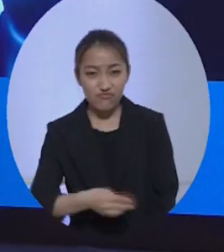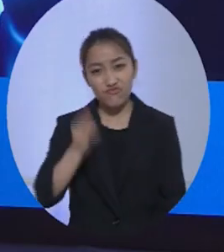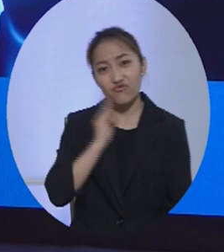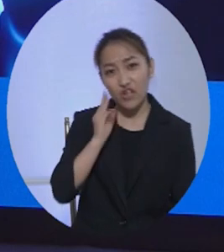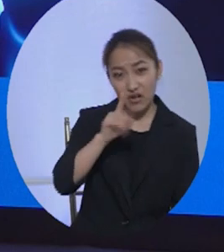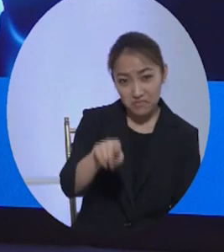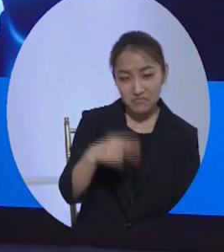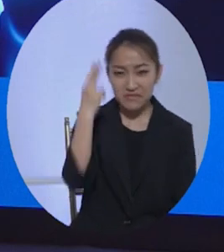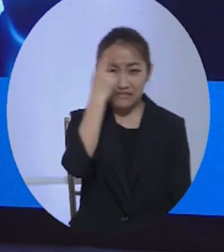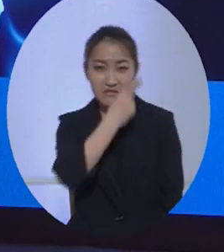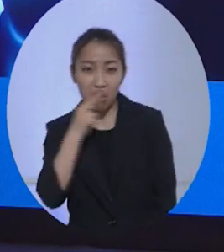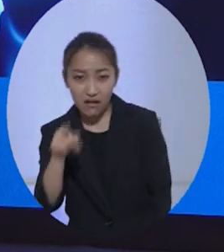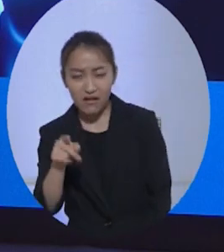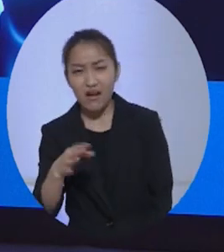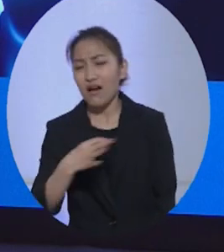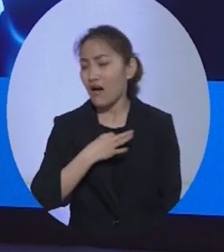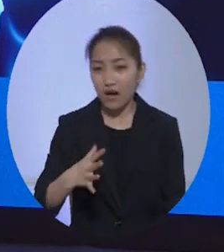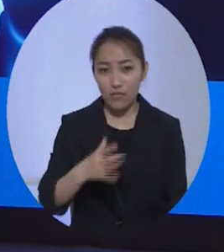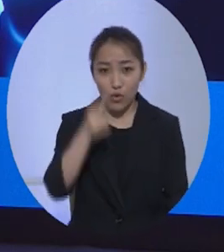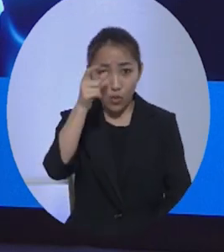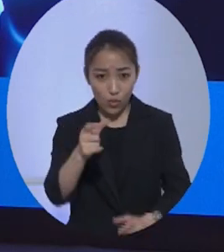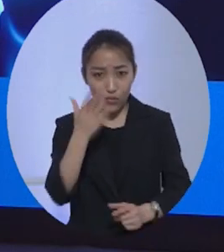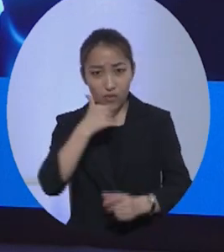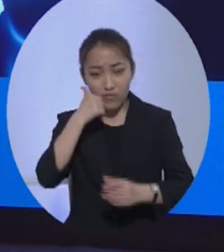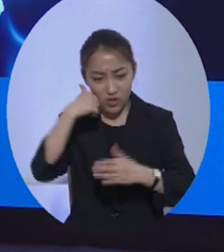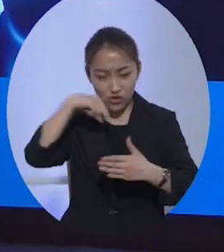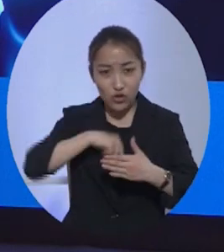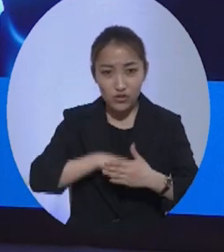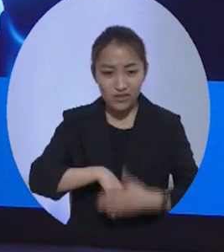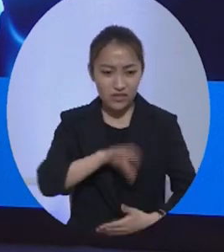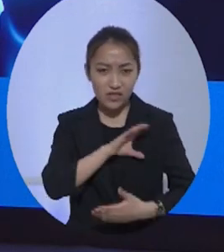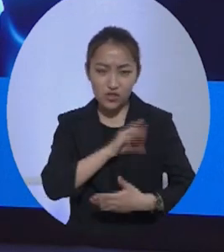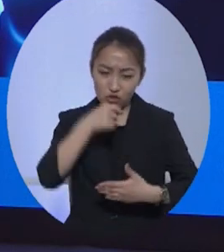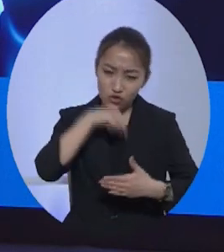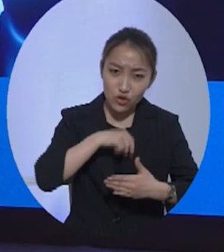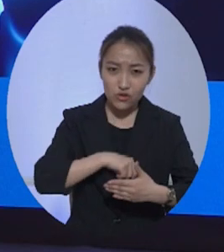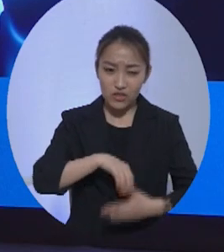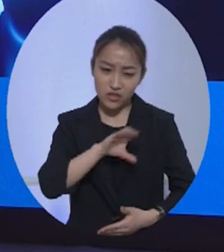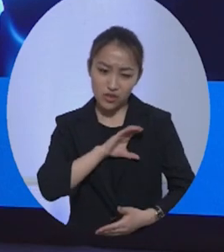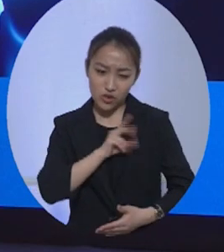байноу тэр хүний дотоод ахгүй тэр хүний дотоод сэтгэл тэр хүний сэтгэл зүй